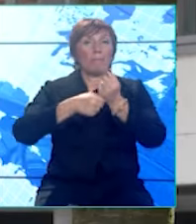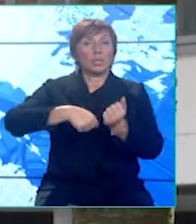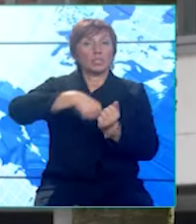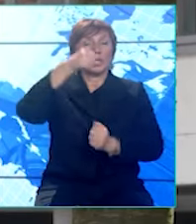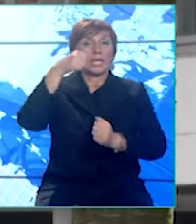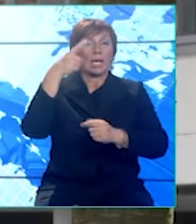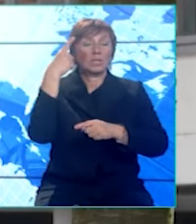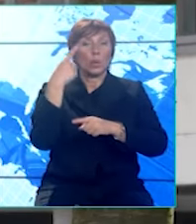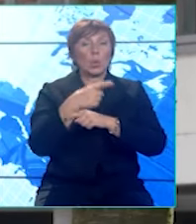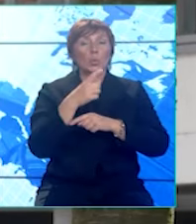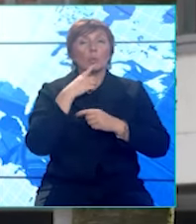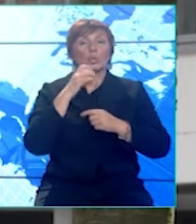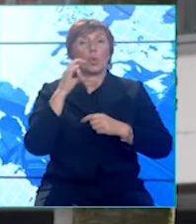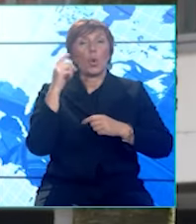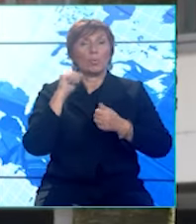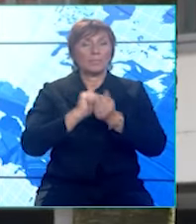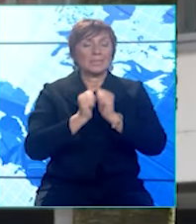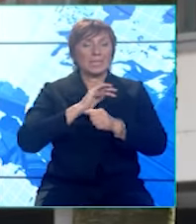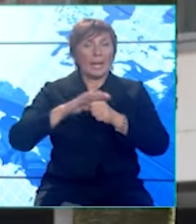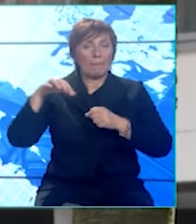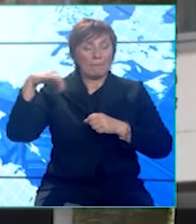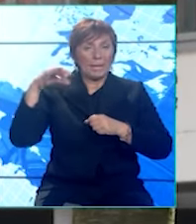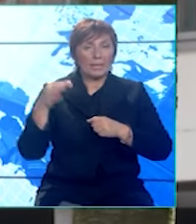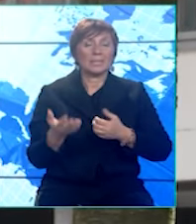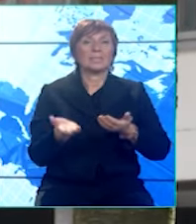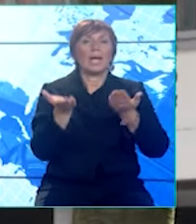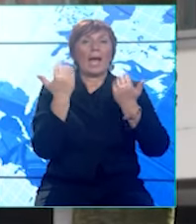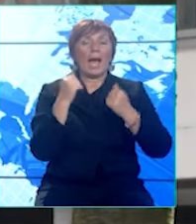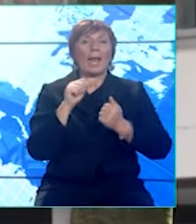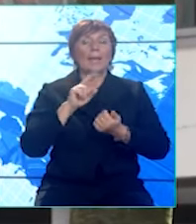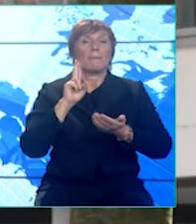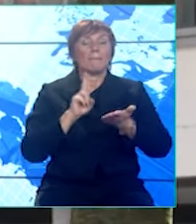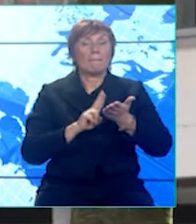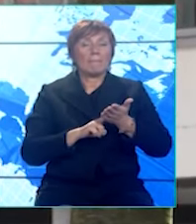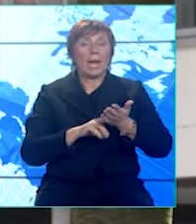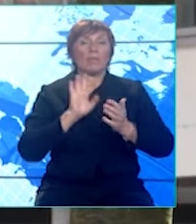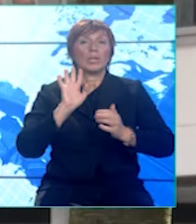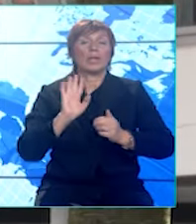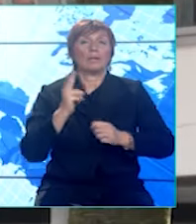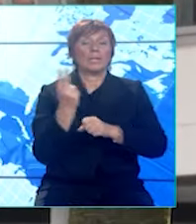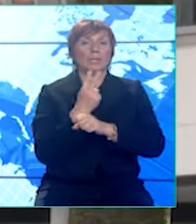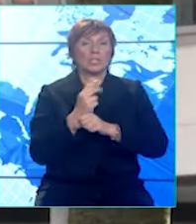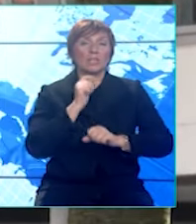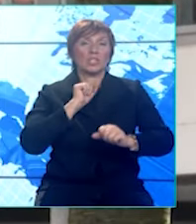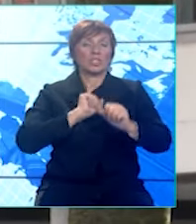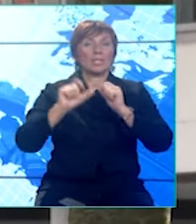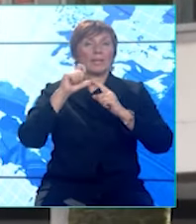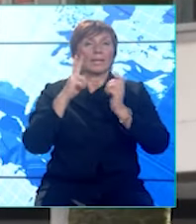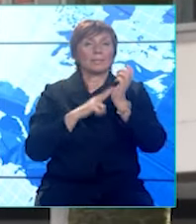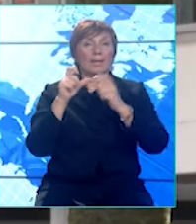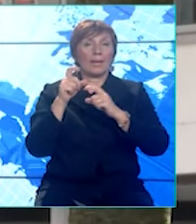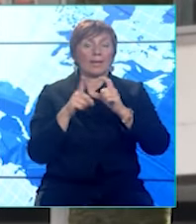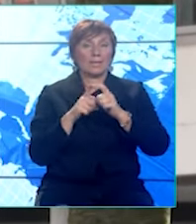o Srebrenici, ali pravo njenih državljana da glasaju štiti SNSD i HDZ BiH.